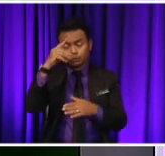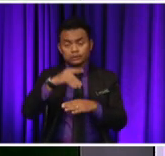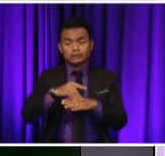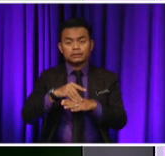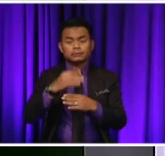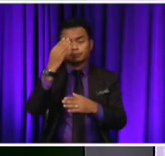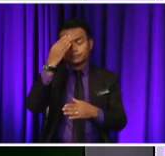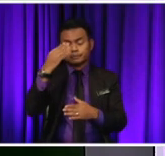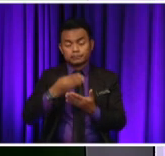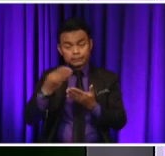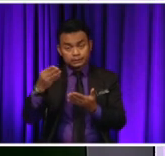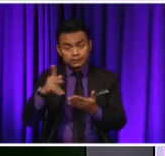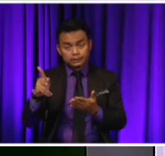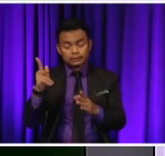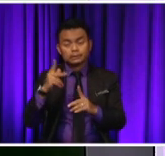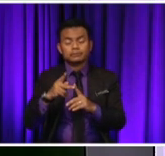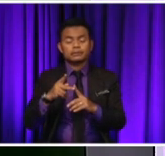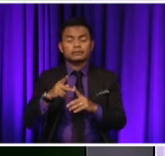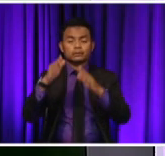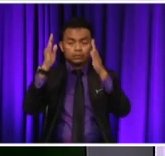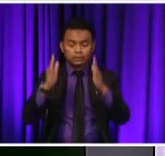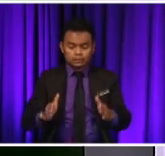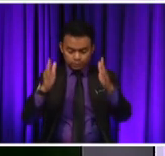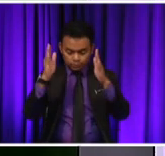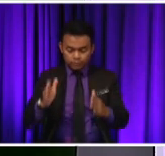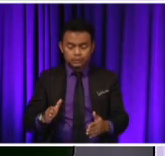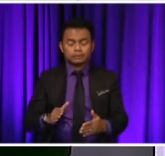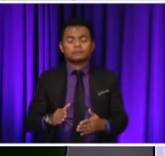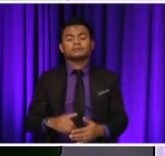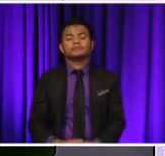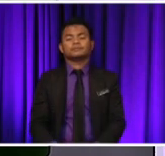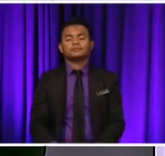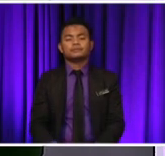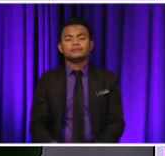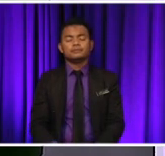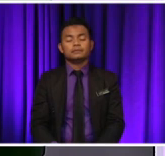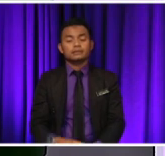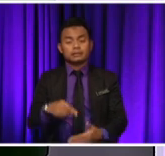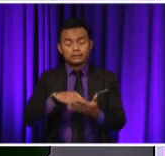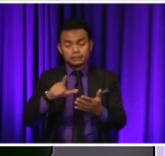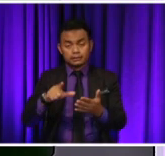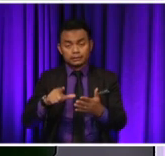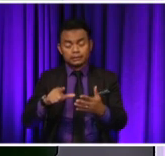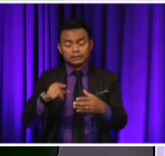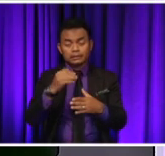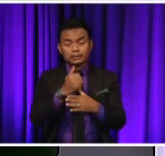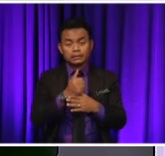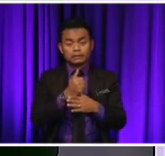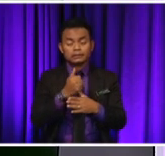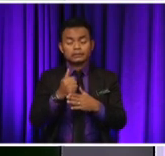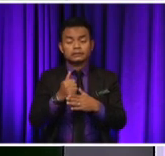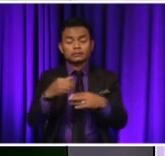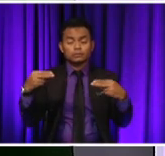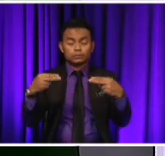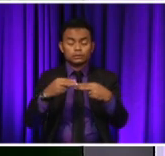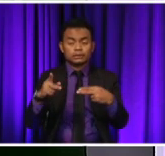pelanggan-pelangganan ataupun dalam pasaran Oke jadi inilah antara hubungkai antara kesana dengan kecakapan